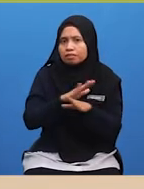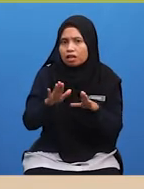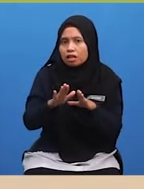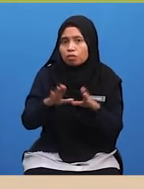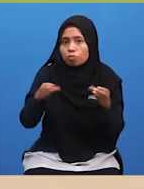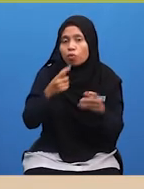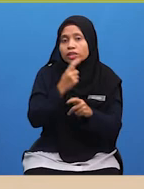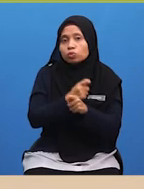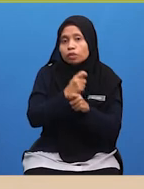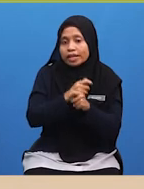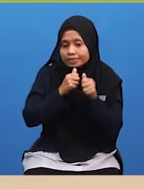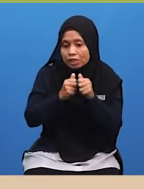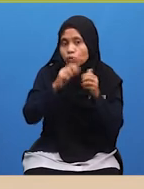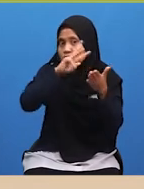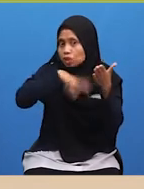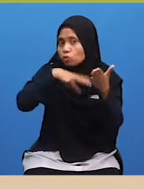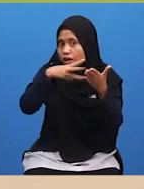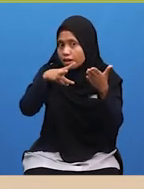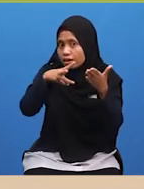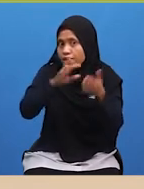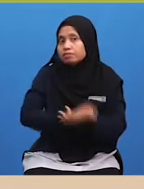tak membuat tugas mengikut jadual tugasan?